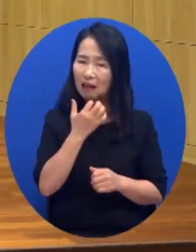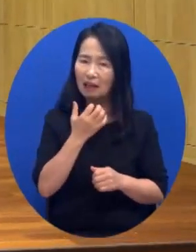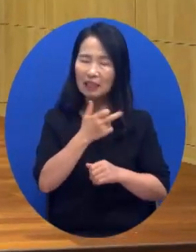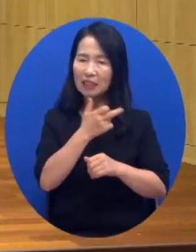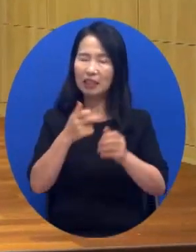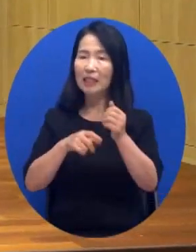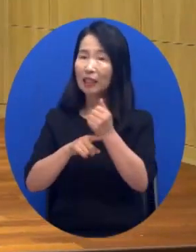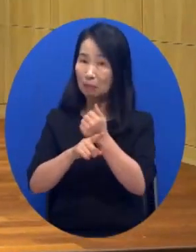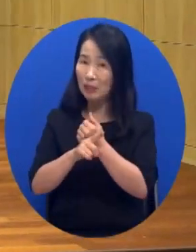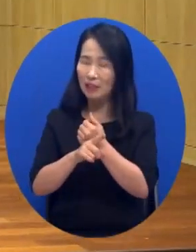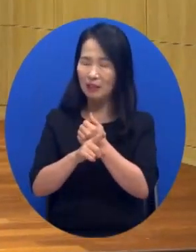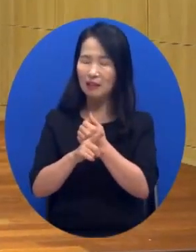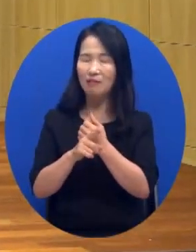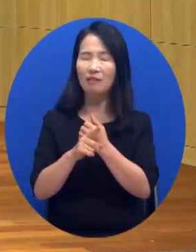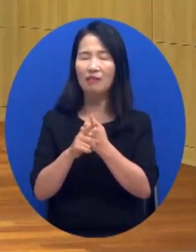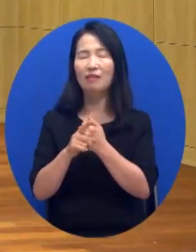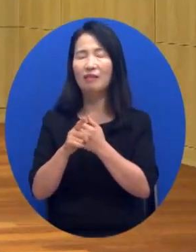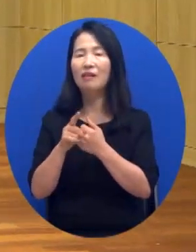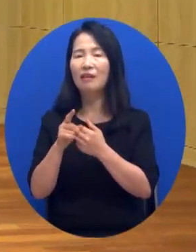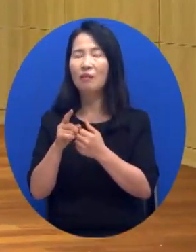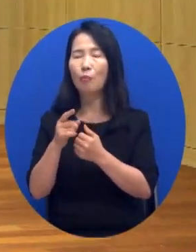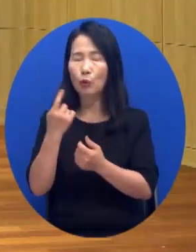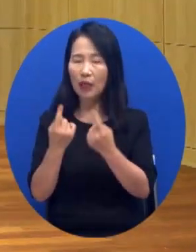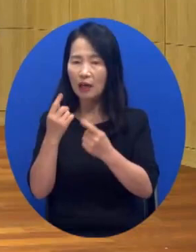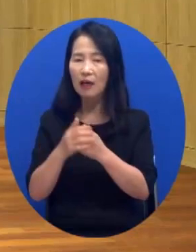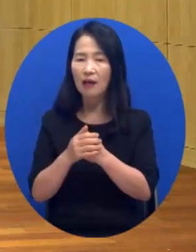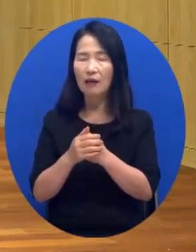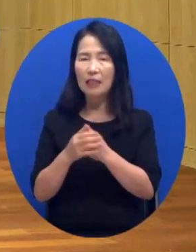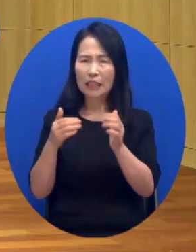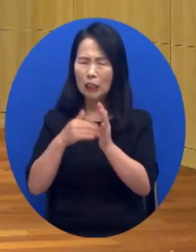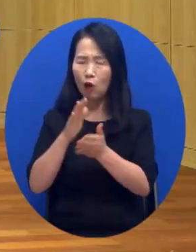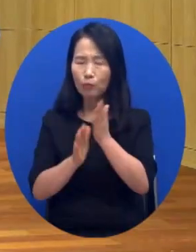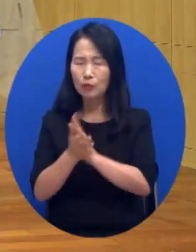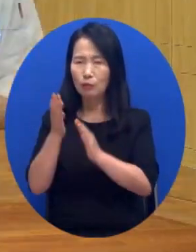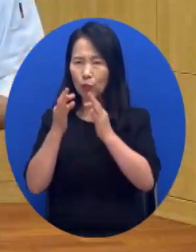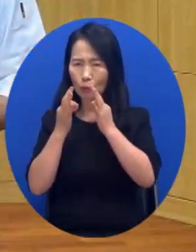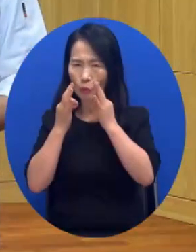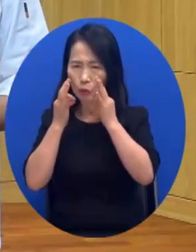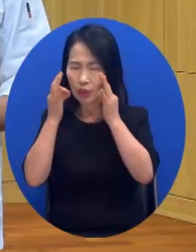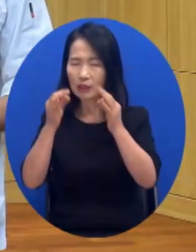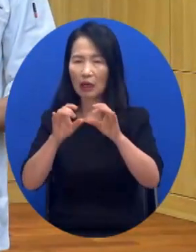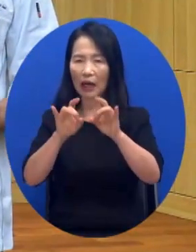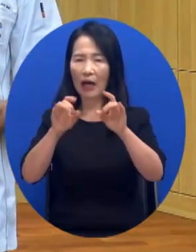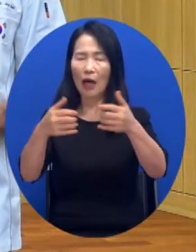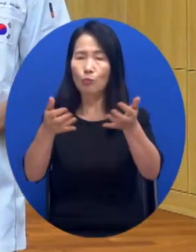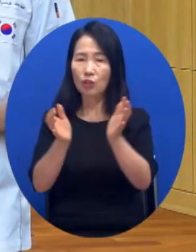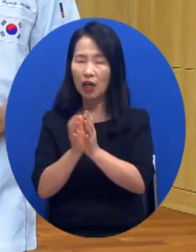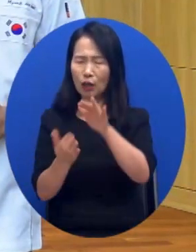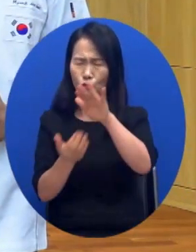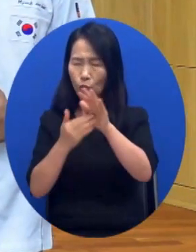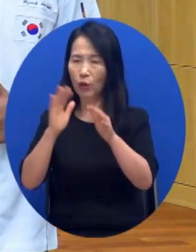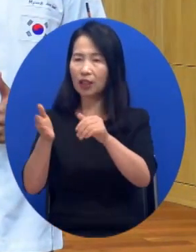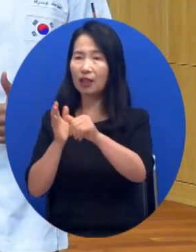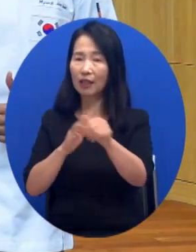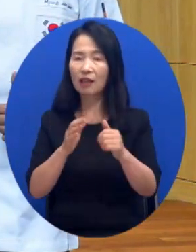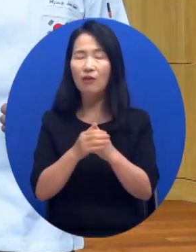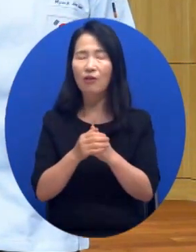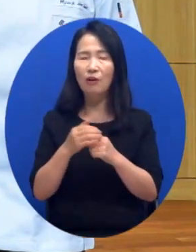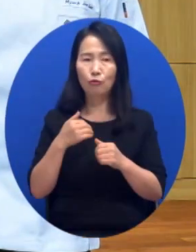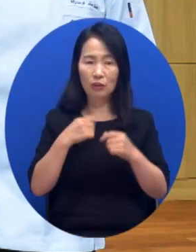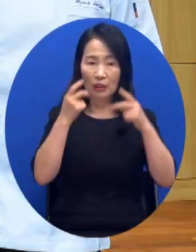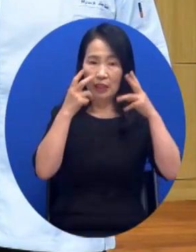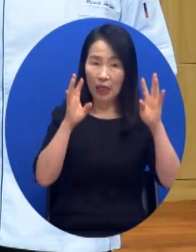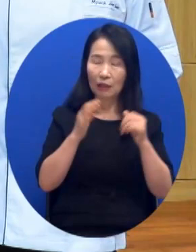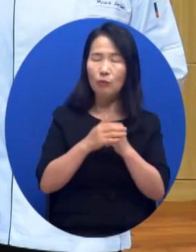말고 끊임없는 노력으로 각 분야의 최고가 되길 바란다며 대학도 여러분이 꿈을 이룰 수 있도록